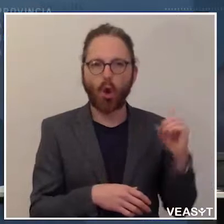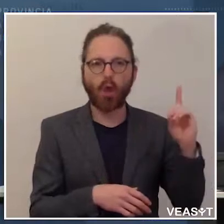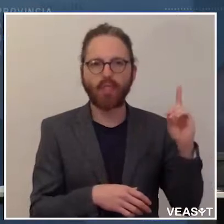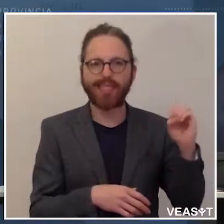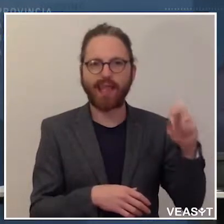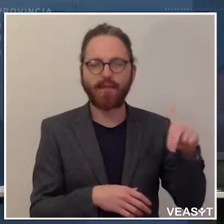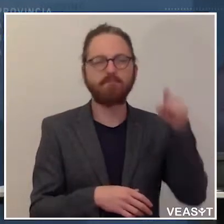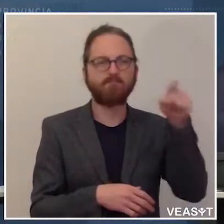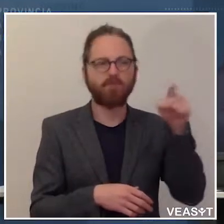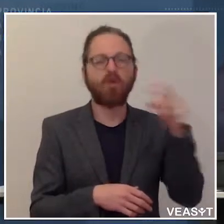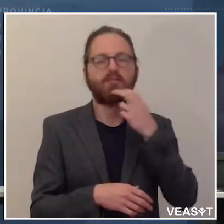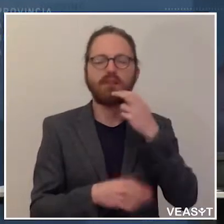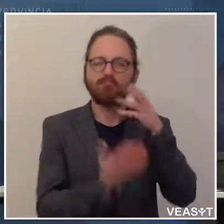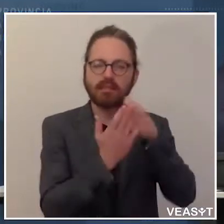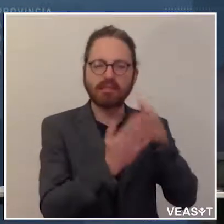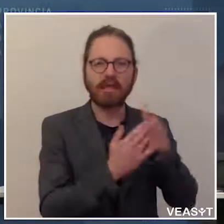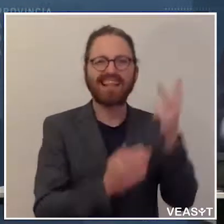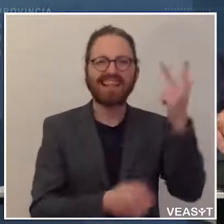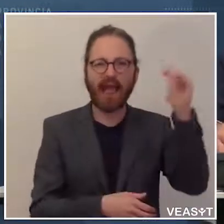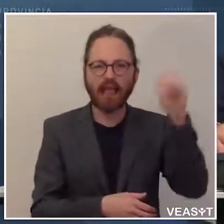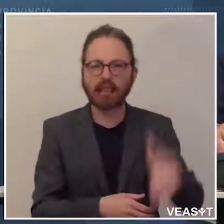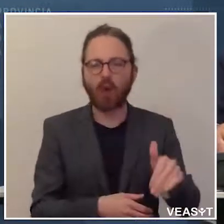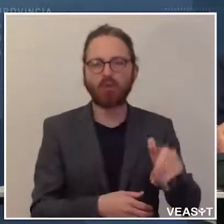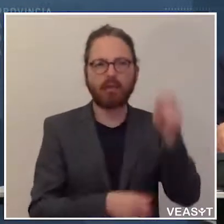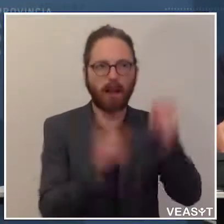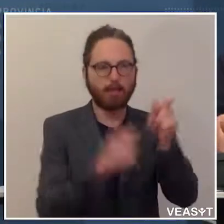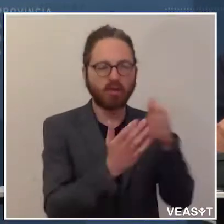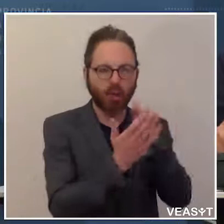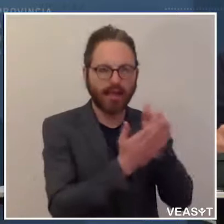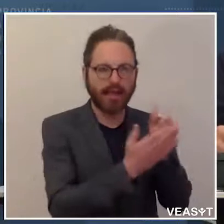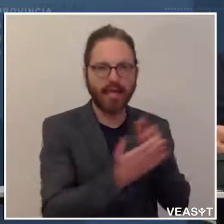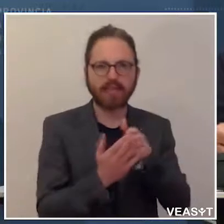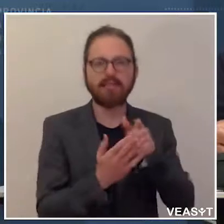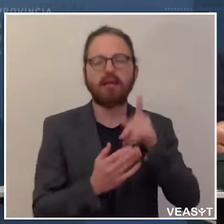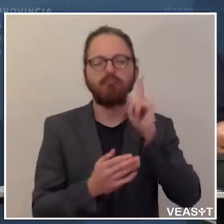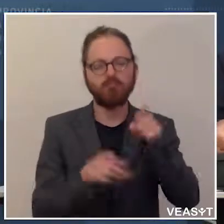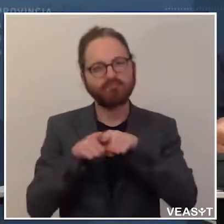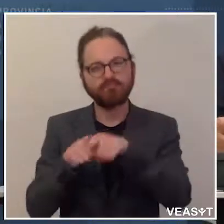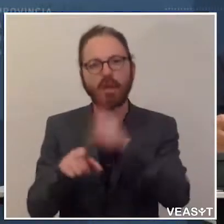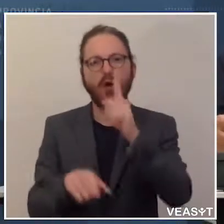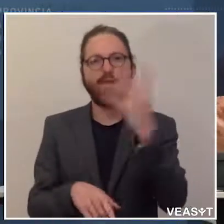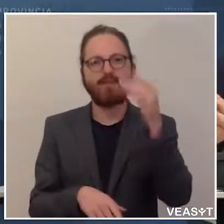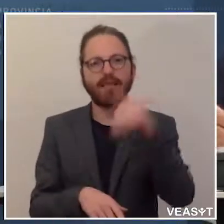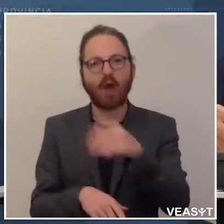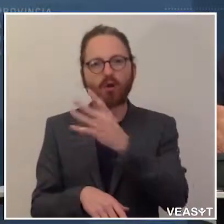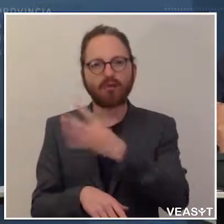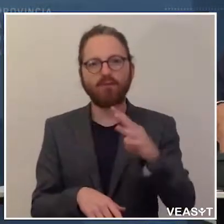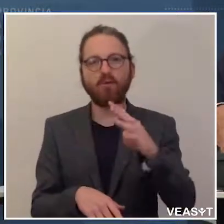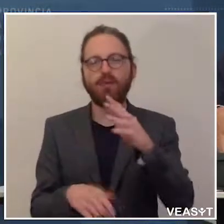o su test parallel studio the